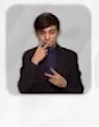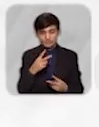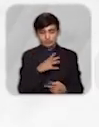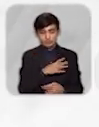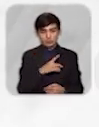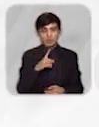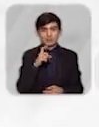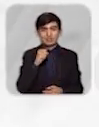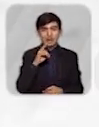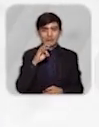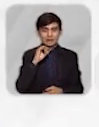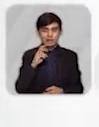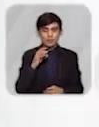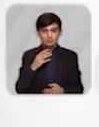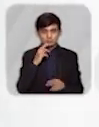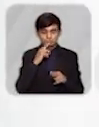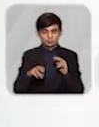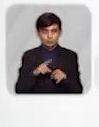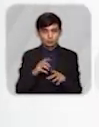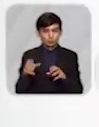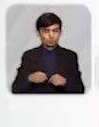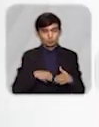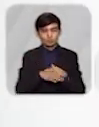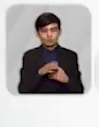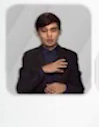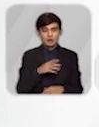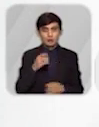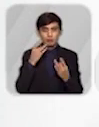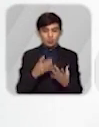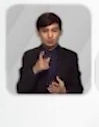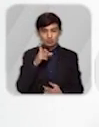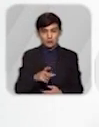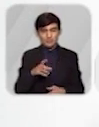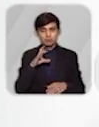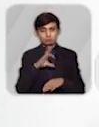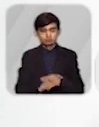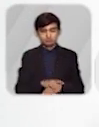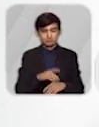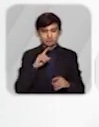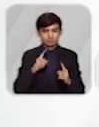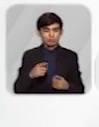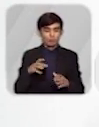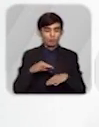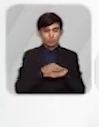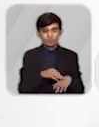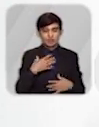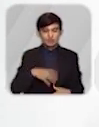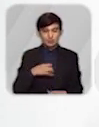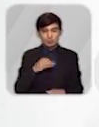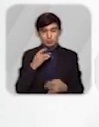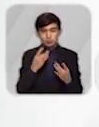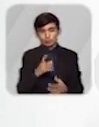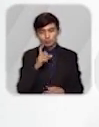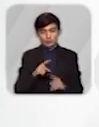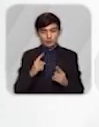Закиров исчезла. Чай адамдарды неге ұстап алып кетет, собордар, милициялар, тек қана жай адамды ұстап